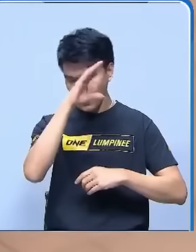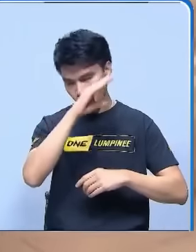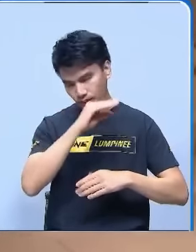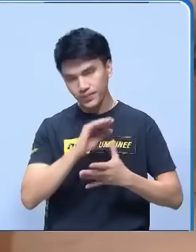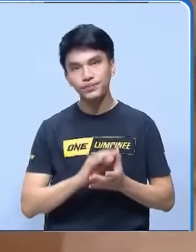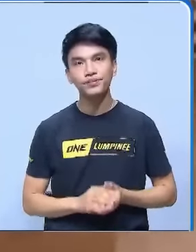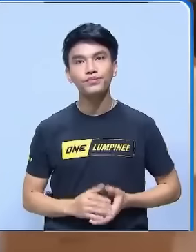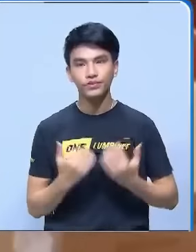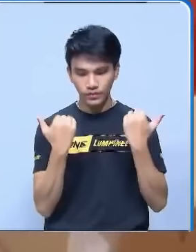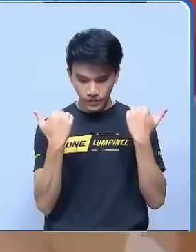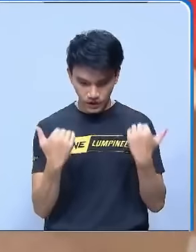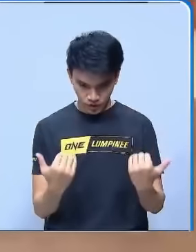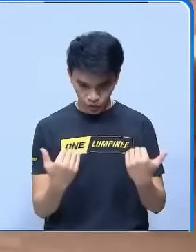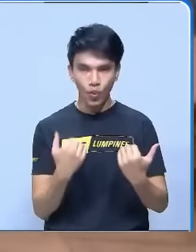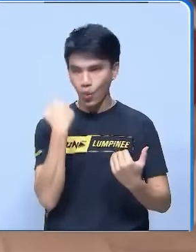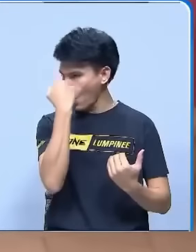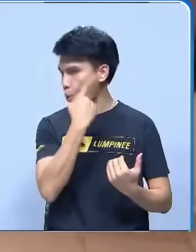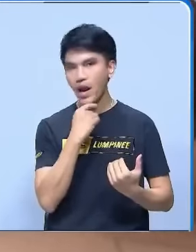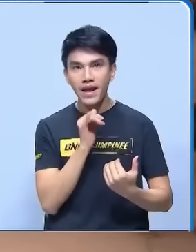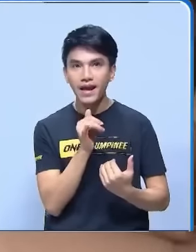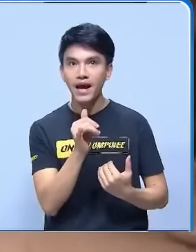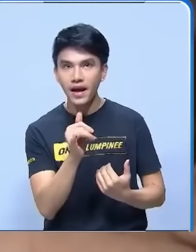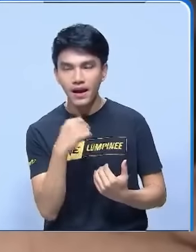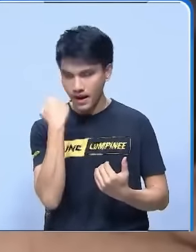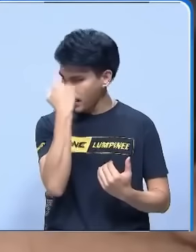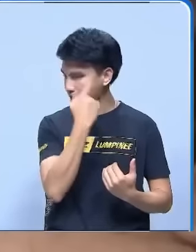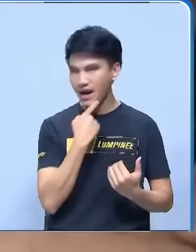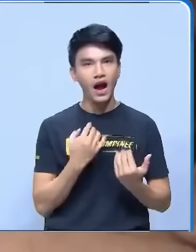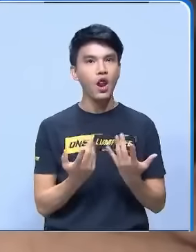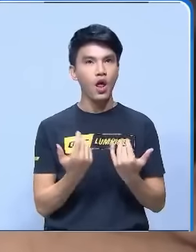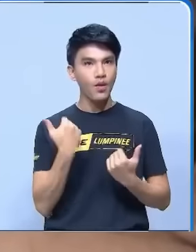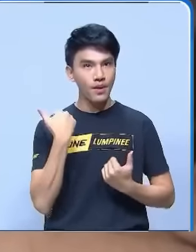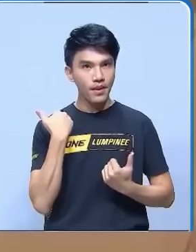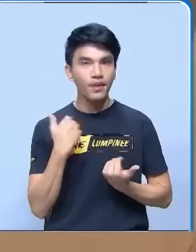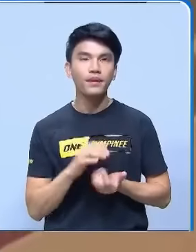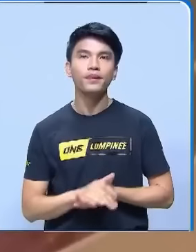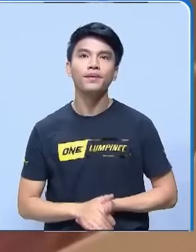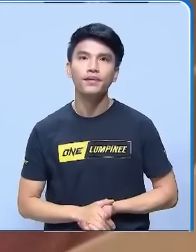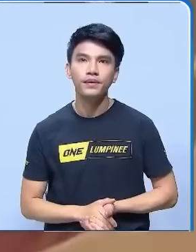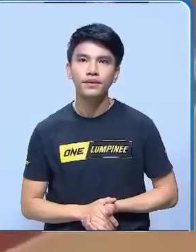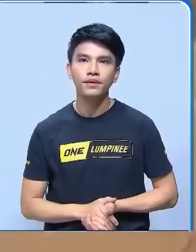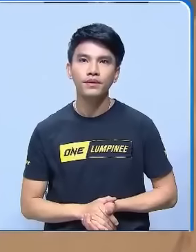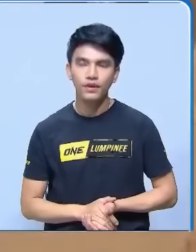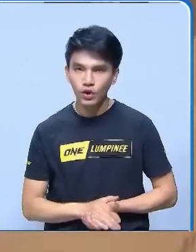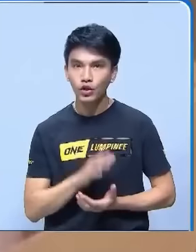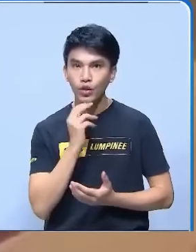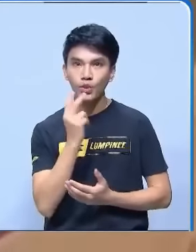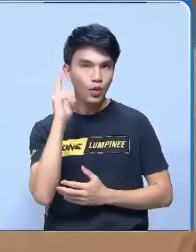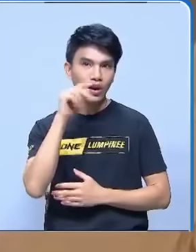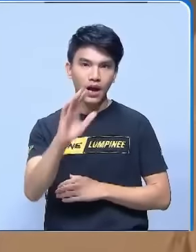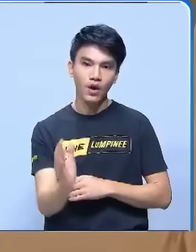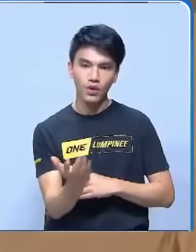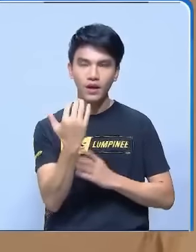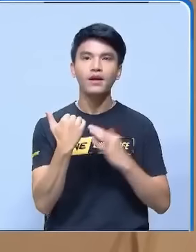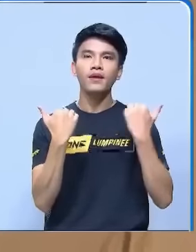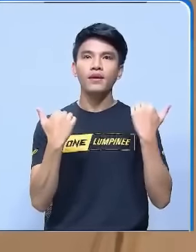แล้ววันนี้มีใครไปบ้างไหมคะเนี่ยแล้วมีใครยังรอคิวอยู่ตรงนั้นยังไงแล้วถ้าดูเช้านี้ที่หมอชิดอยู่ผ่าน